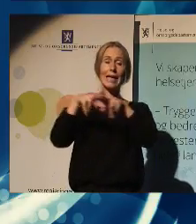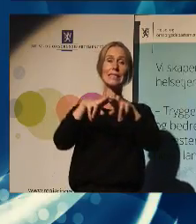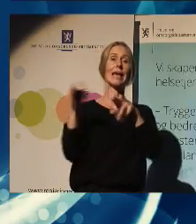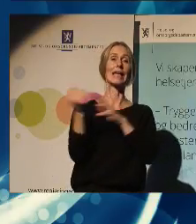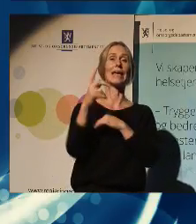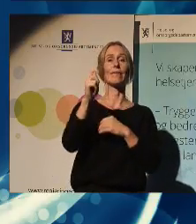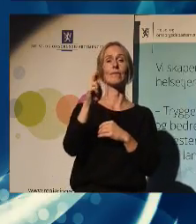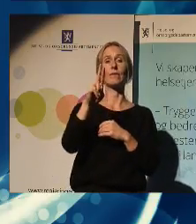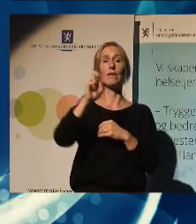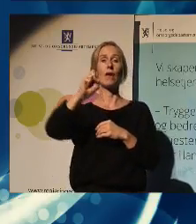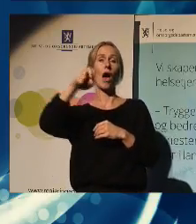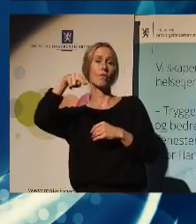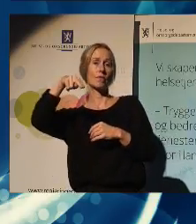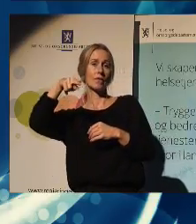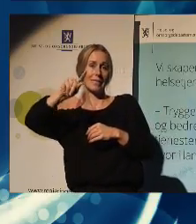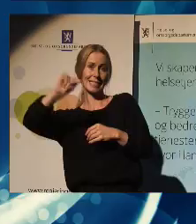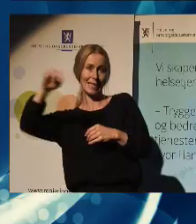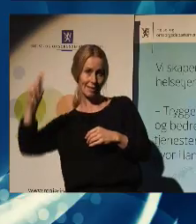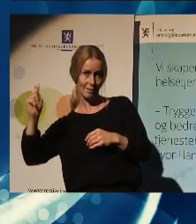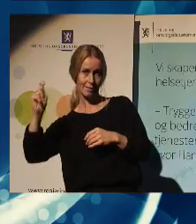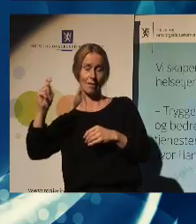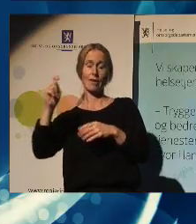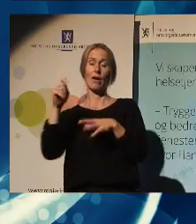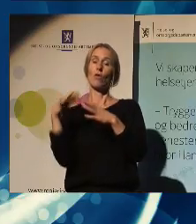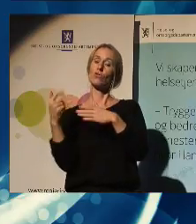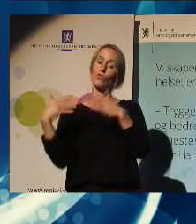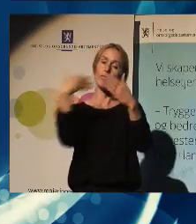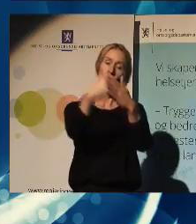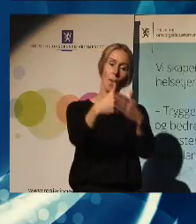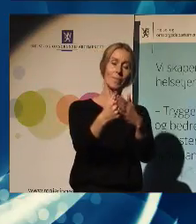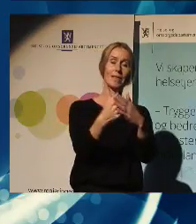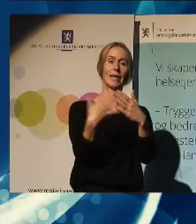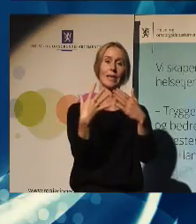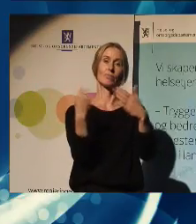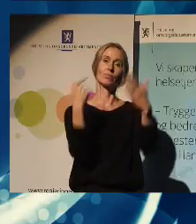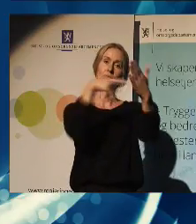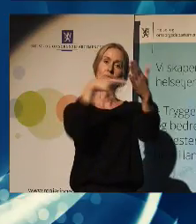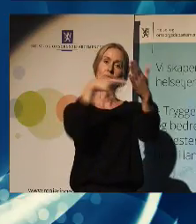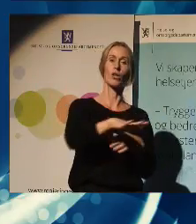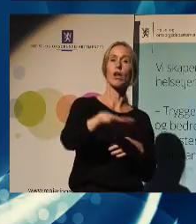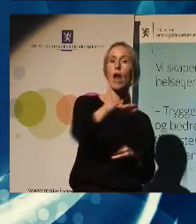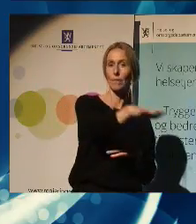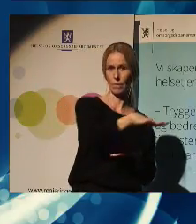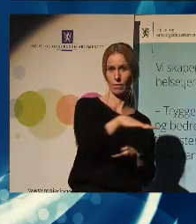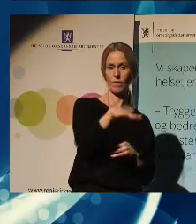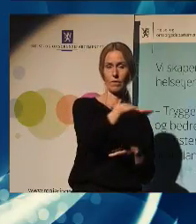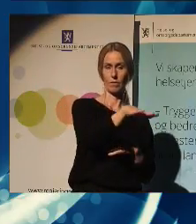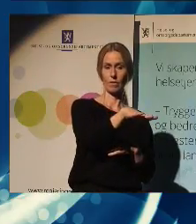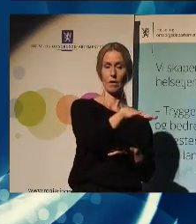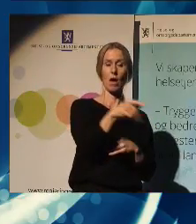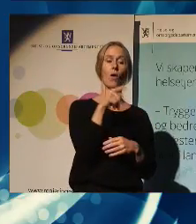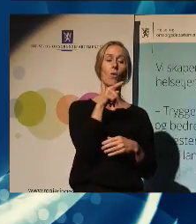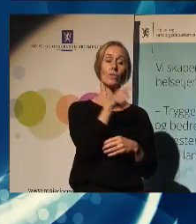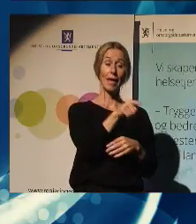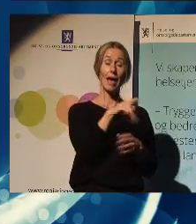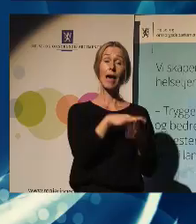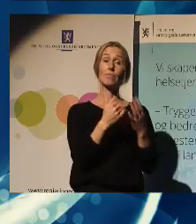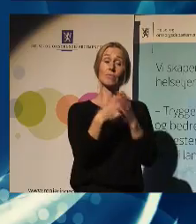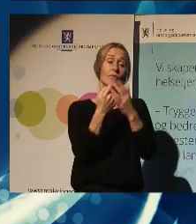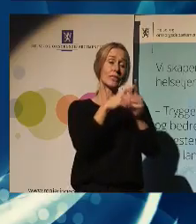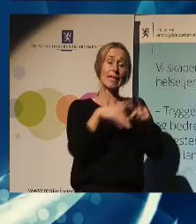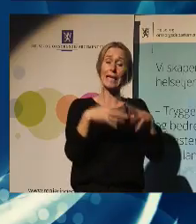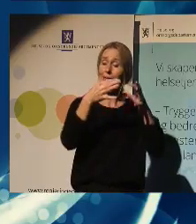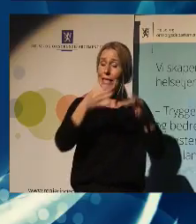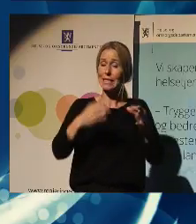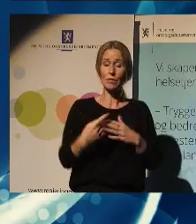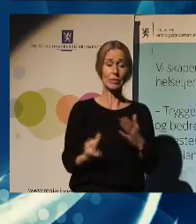transit, og så kommer de til det landet som de har tenkt seg, som de har som mål. Og det forskjellige ting som